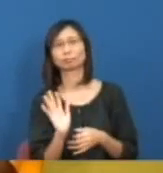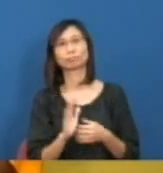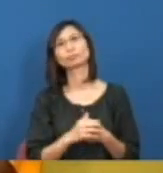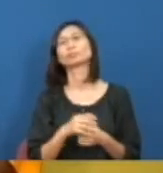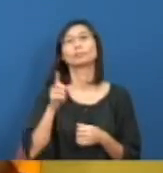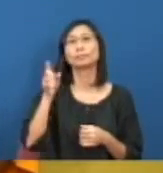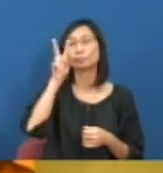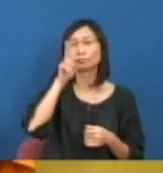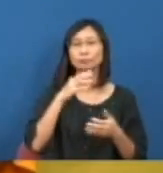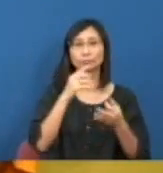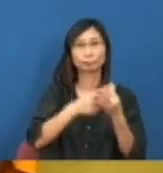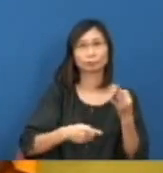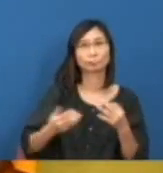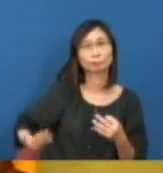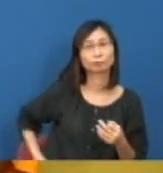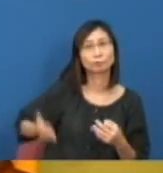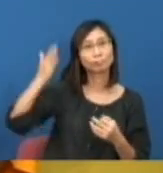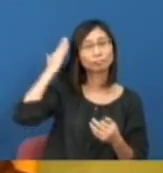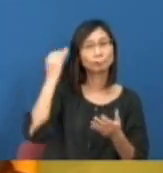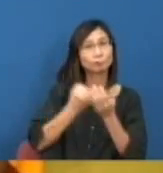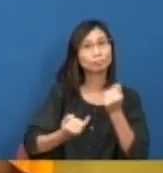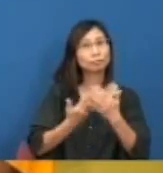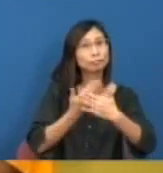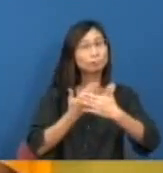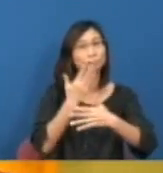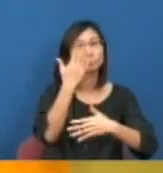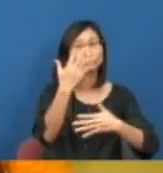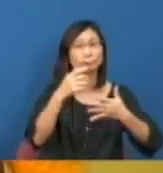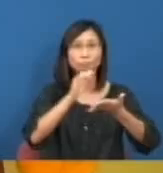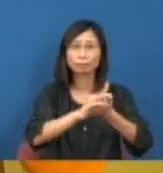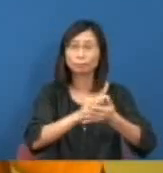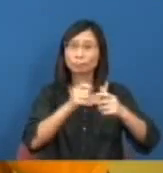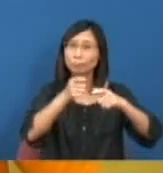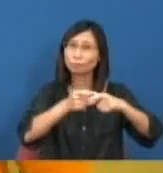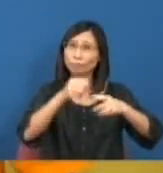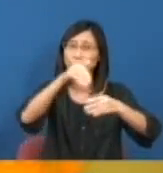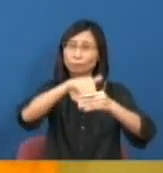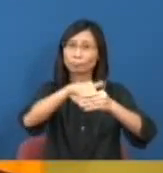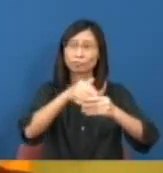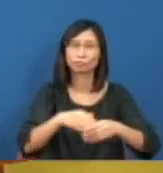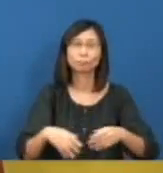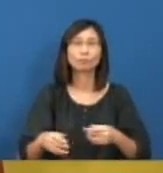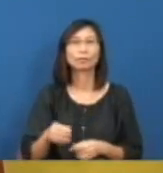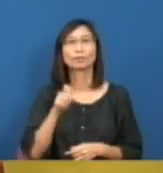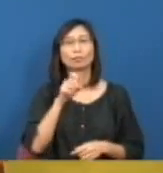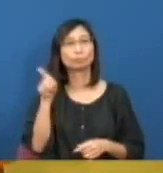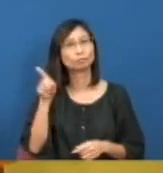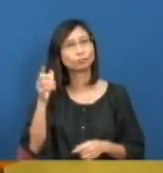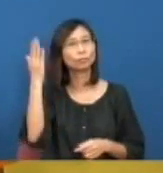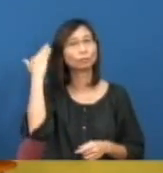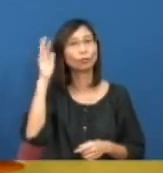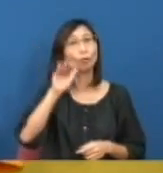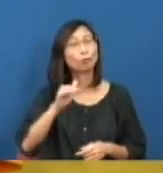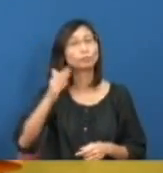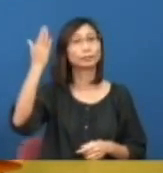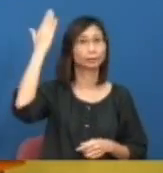在華叔生前我們看五哥公投的時候，我們對他一些即看法意見，即是大家可以回答自己再看回